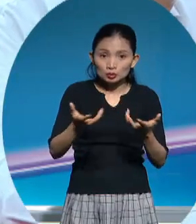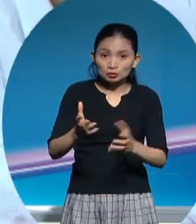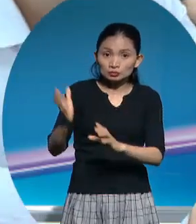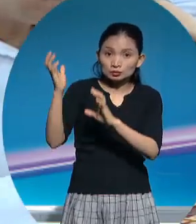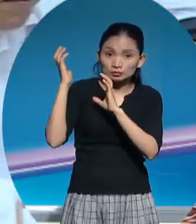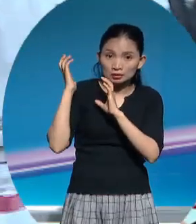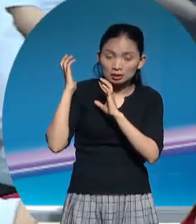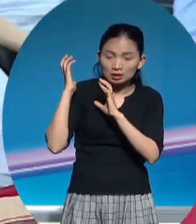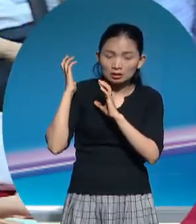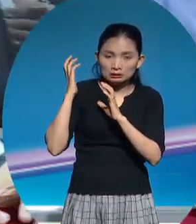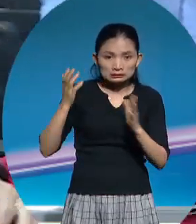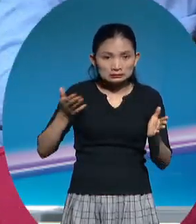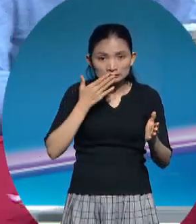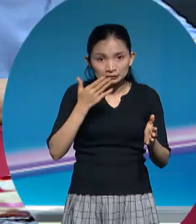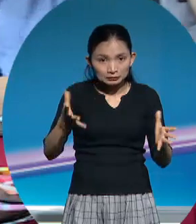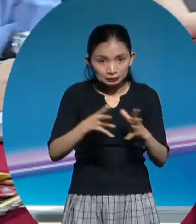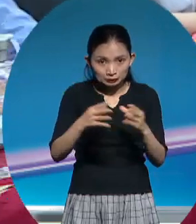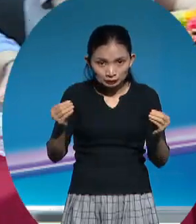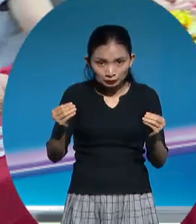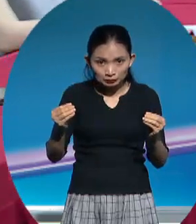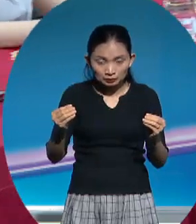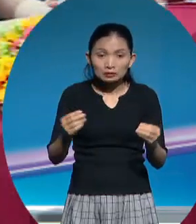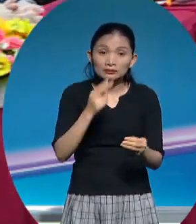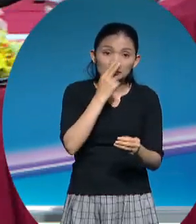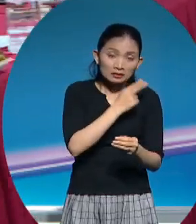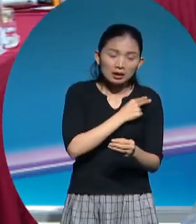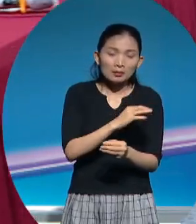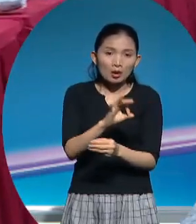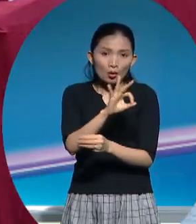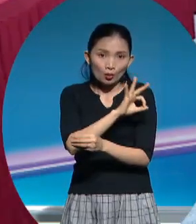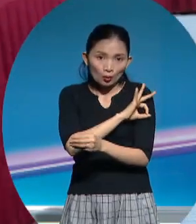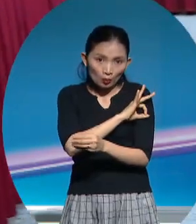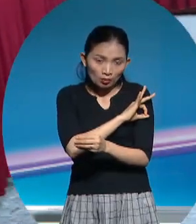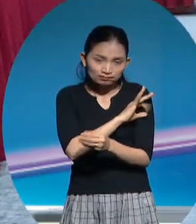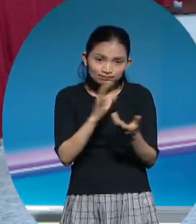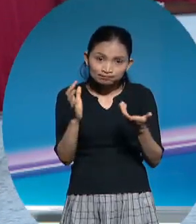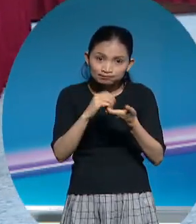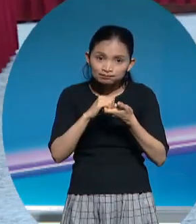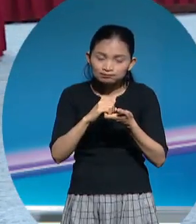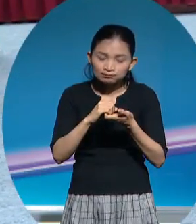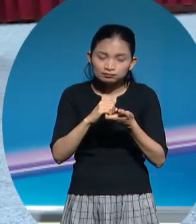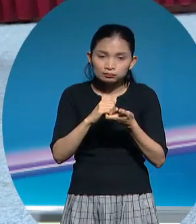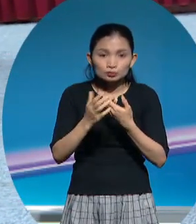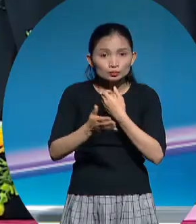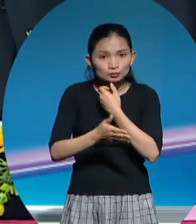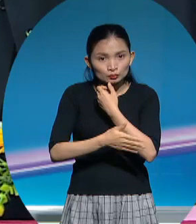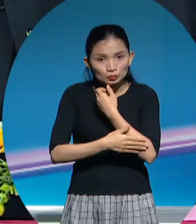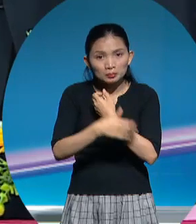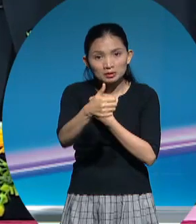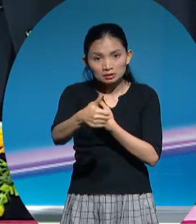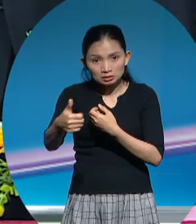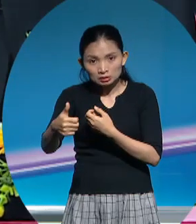thế mạnh của hai đơn vị kinh tế hàng đầu của hai quốc gia Việt Nam, Hàn Quốc, từ đó đáp ứng nhanh chóng, kịp thời tất cả các nhu cầu của khách